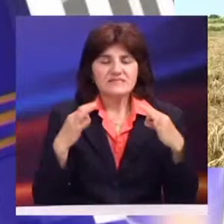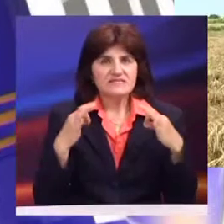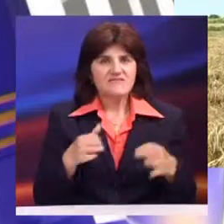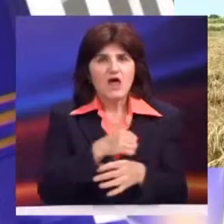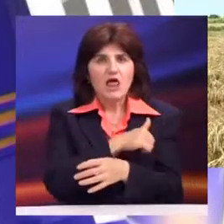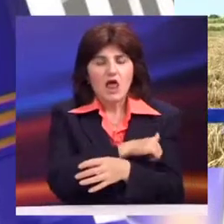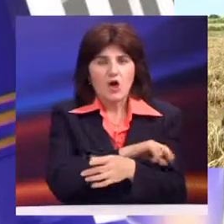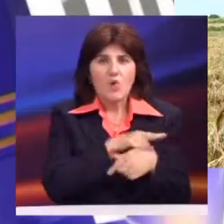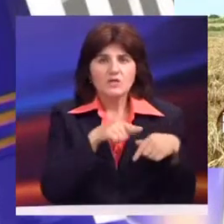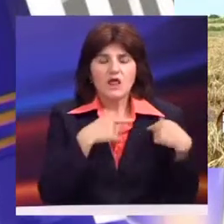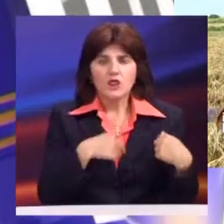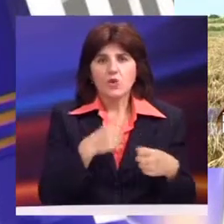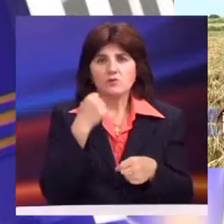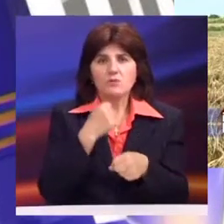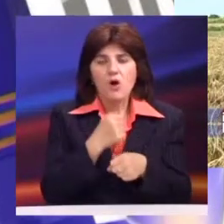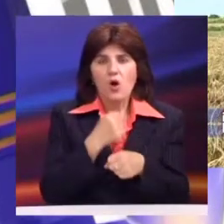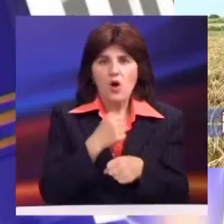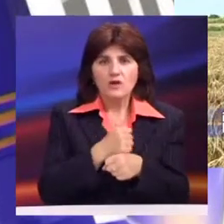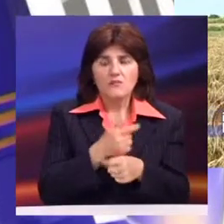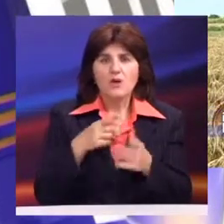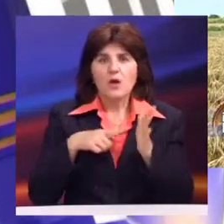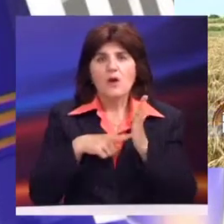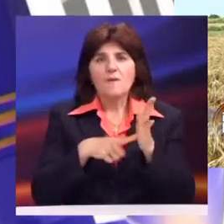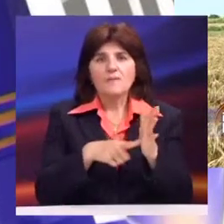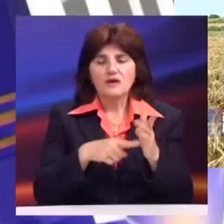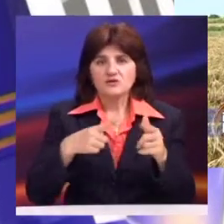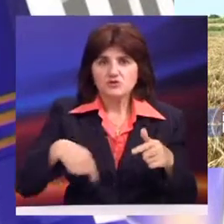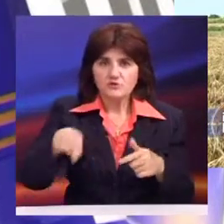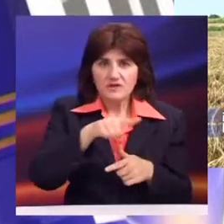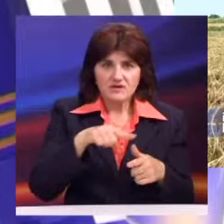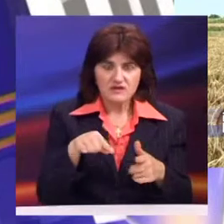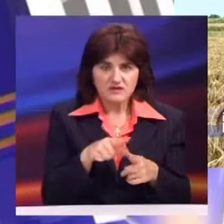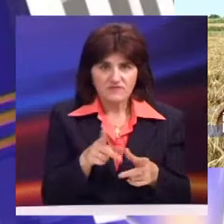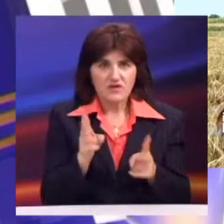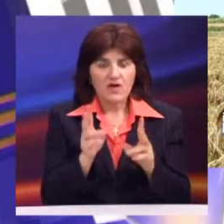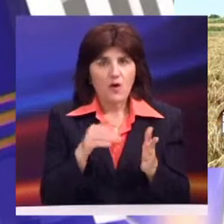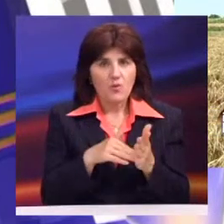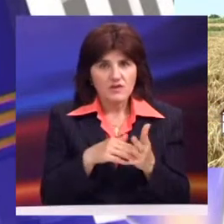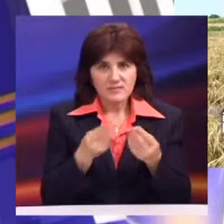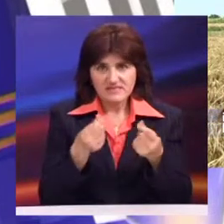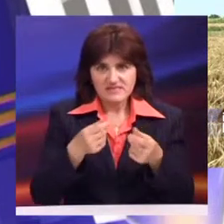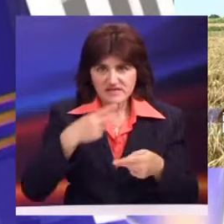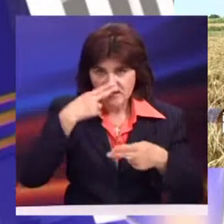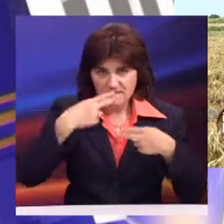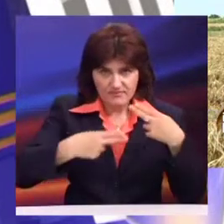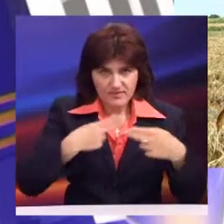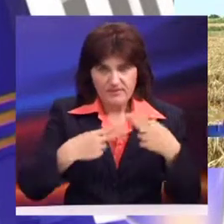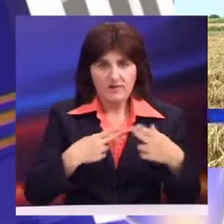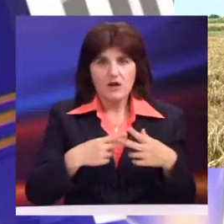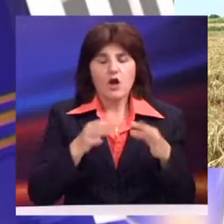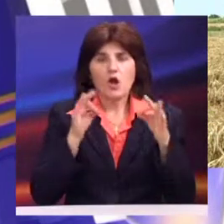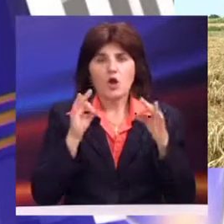godine da odradimo i da to prikažemo poljoprivrednim proizvođačima, znači i osnovnu analizu